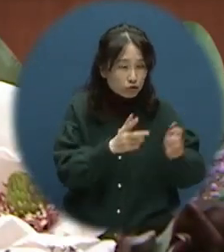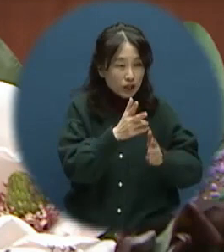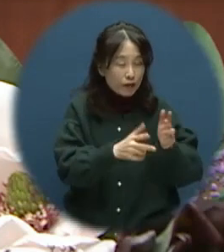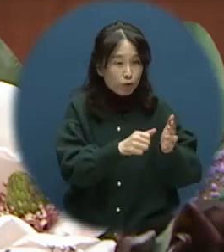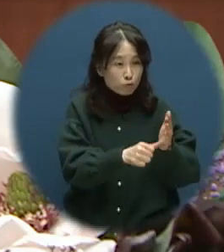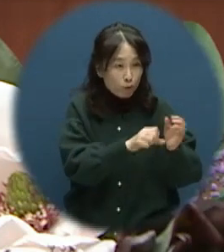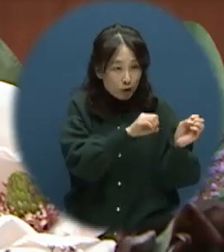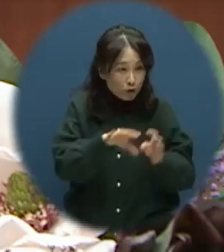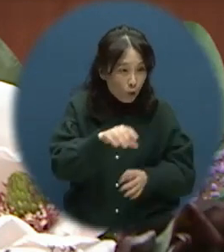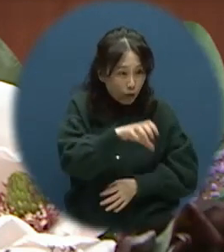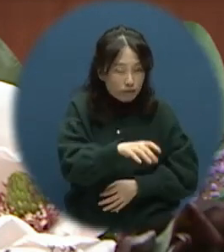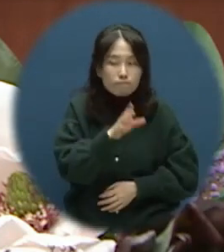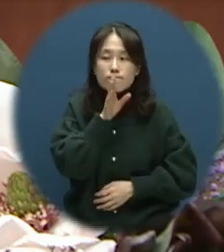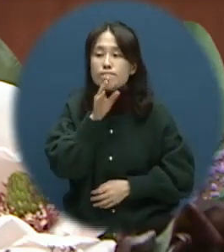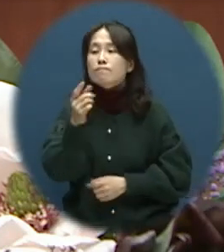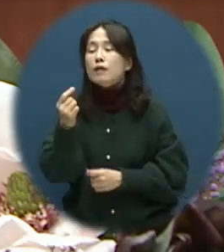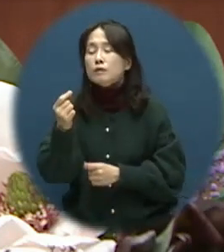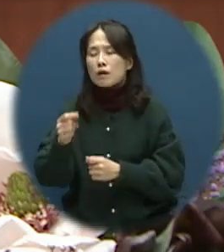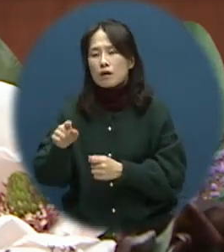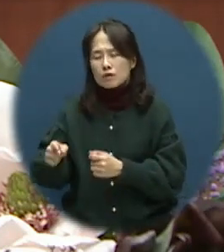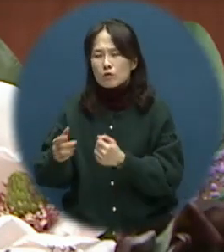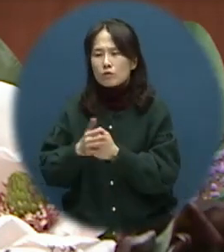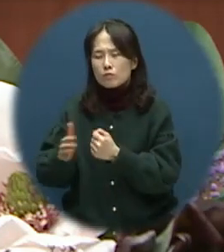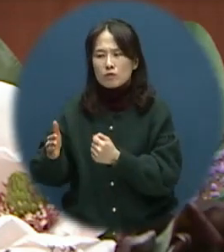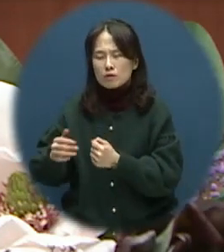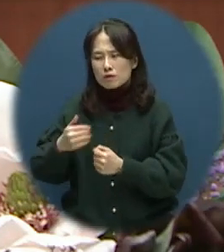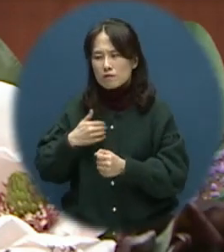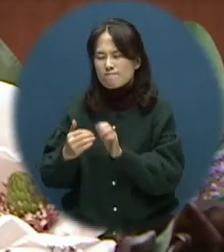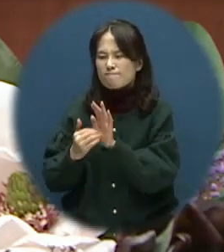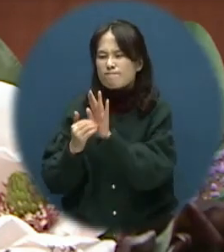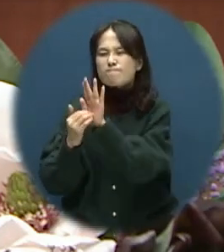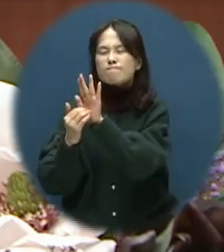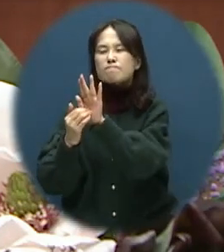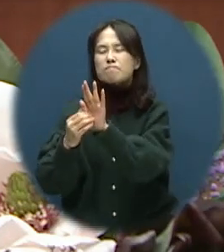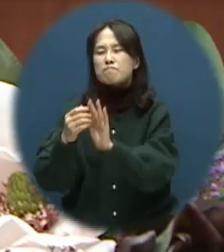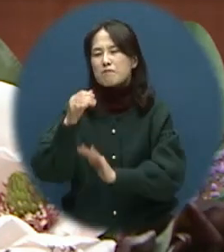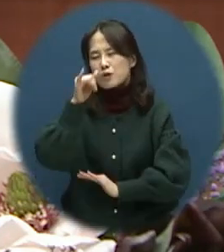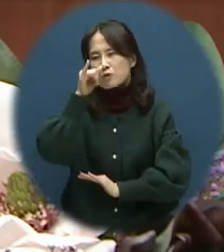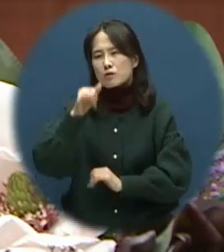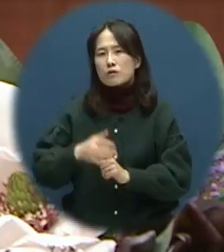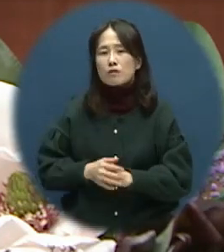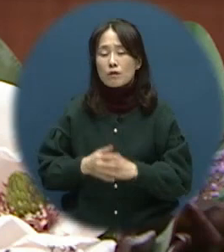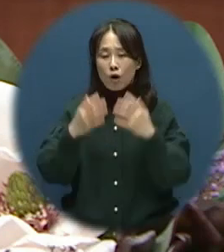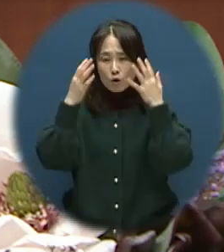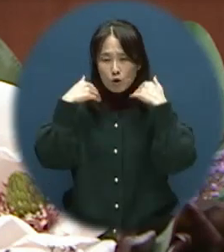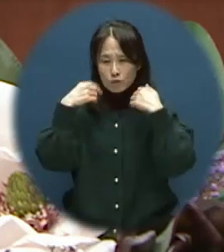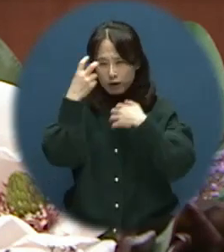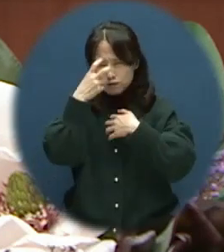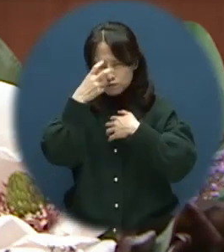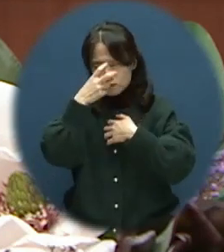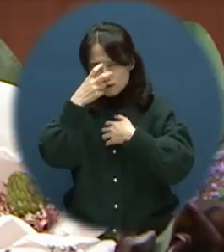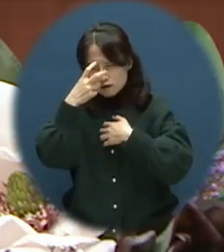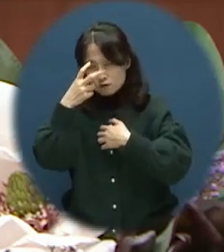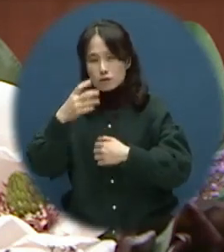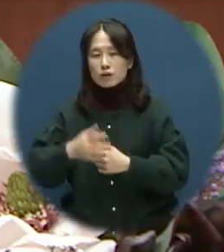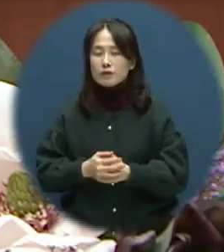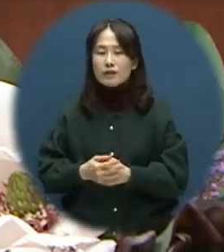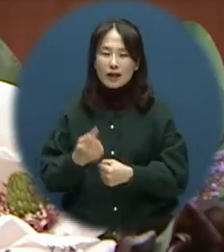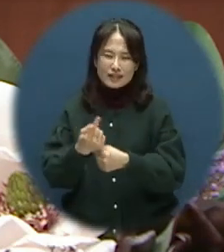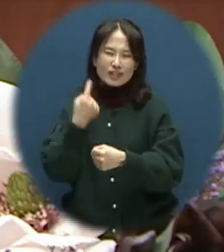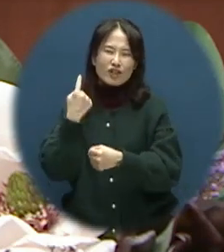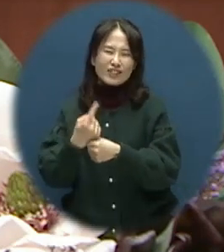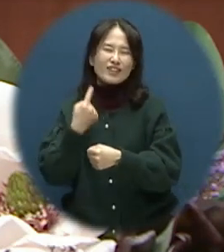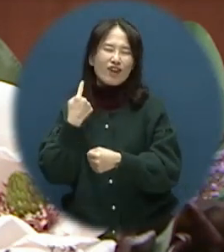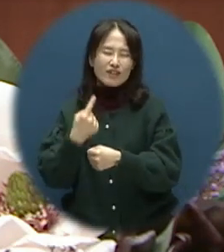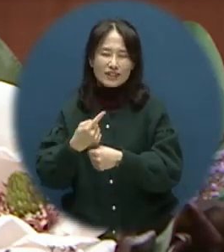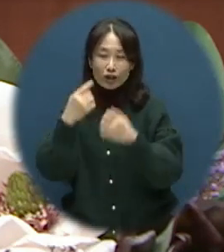그걸 추진하고 있어서 그걸 막아내고 있는데요. 제가 올 여름에 계속 조사를 했죠. 금년. 네.